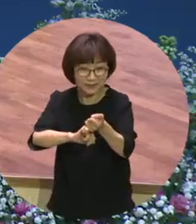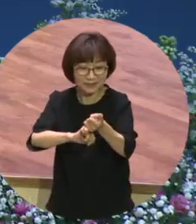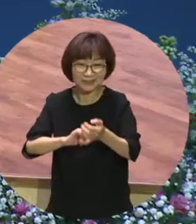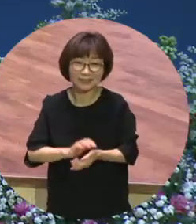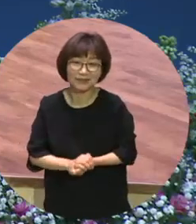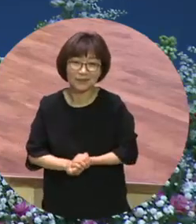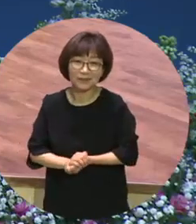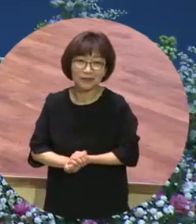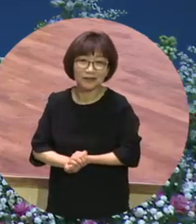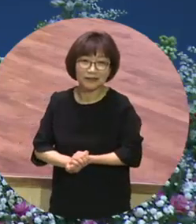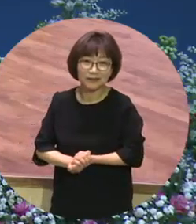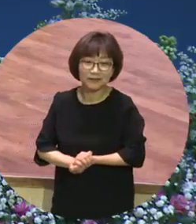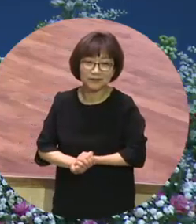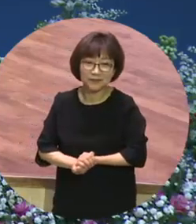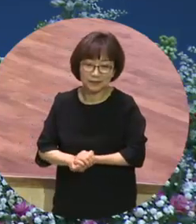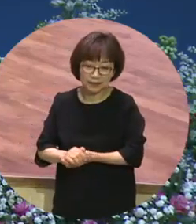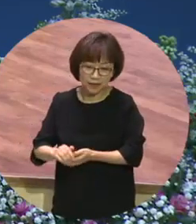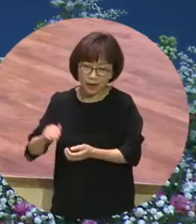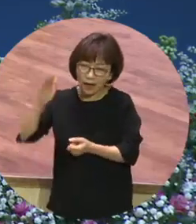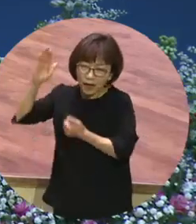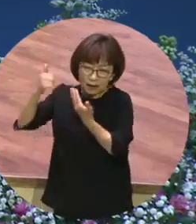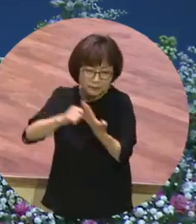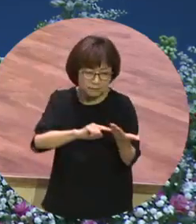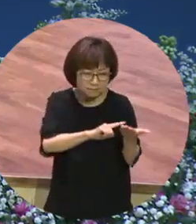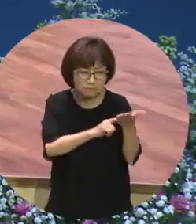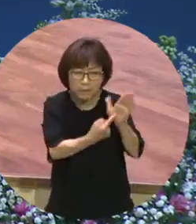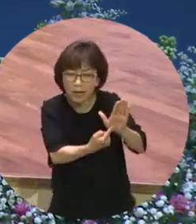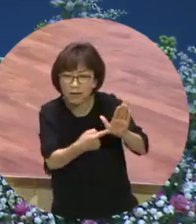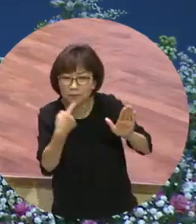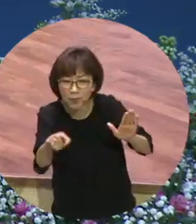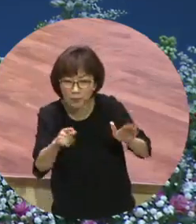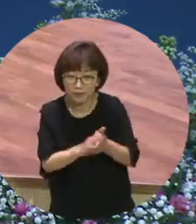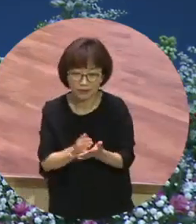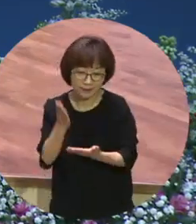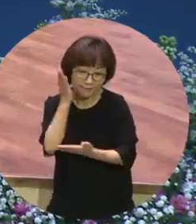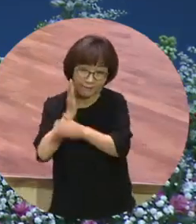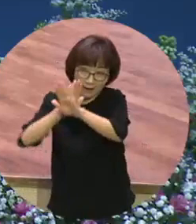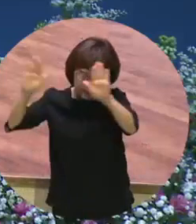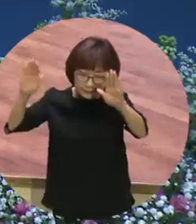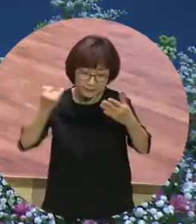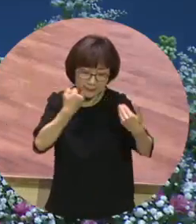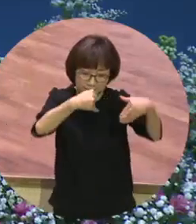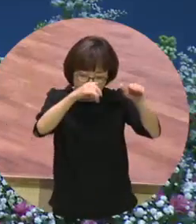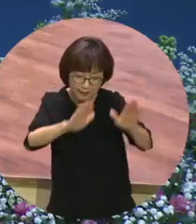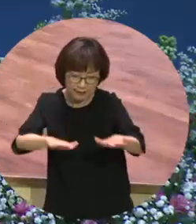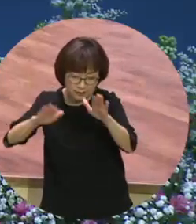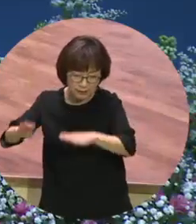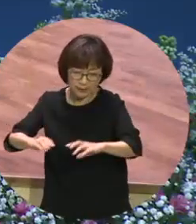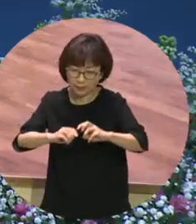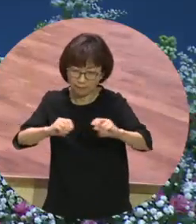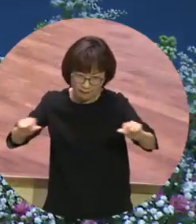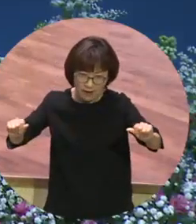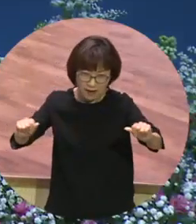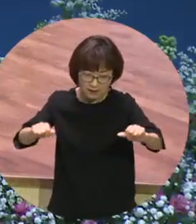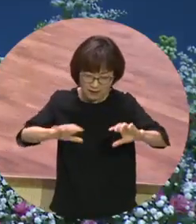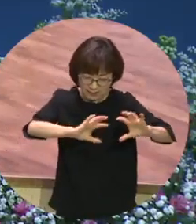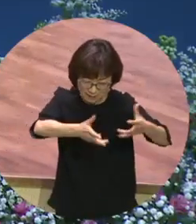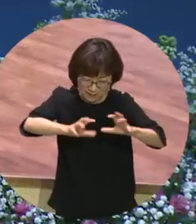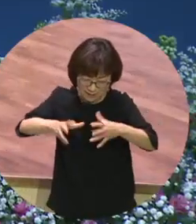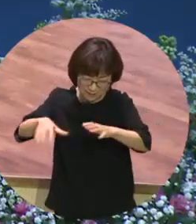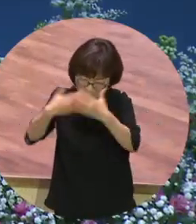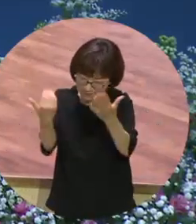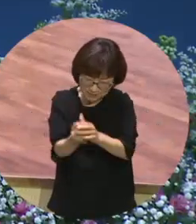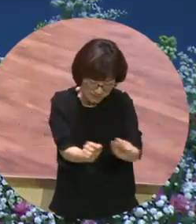나가실 큰 일이 뭐냐? 하늘과 땅과 바다와 육지와 모든 나라를